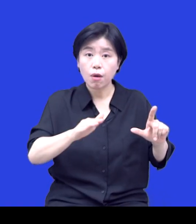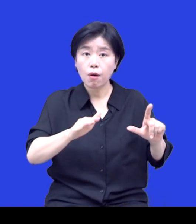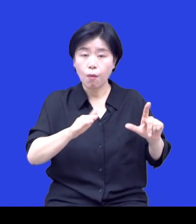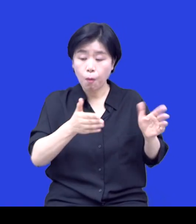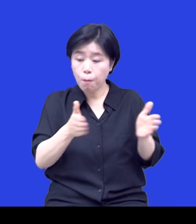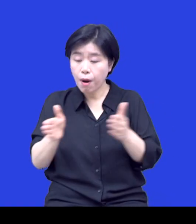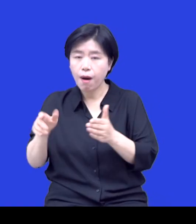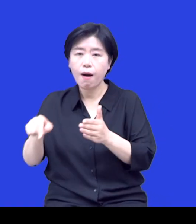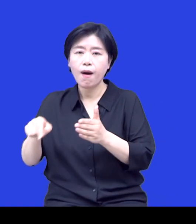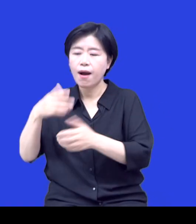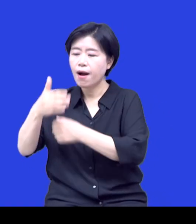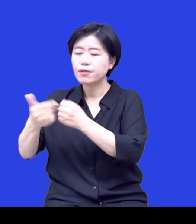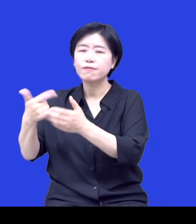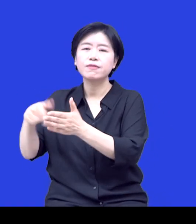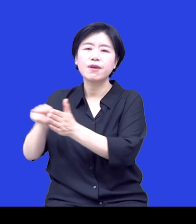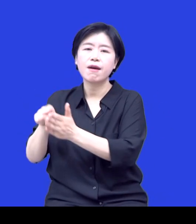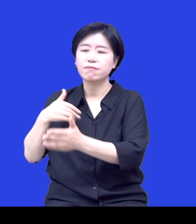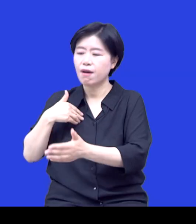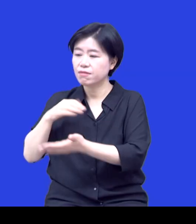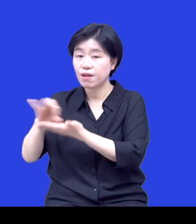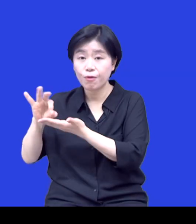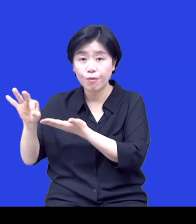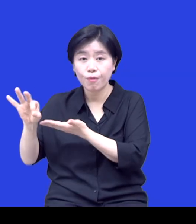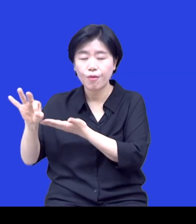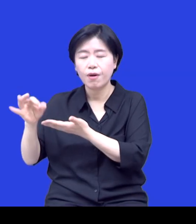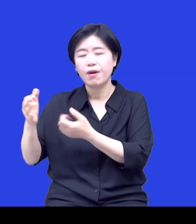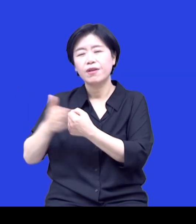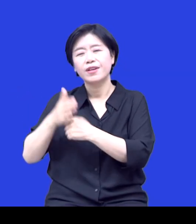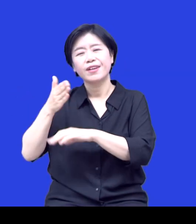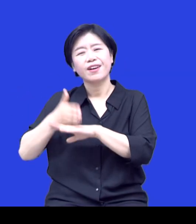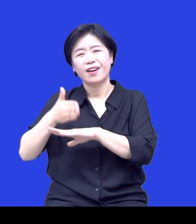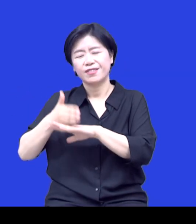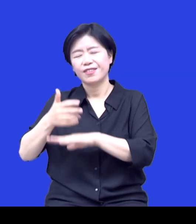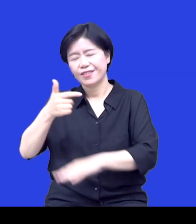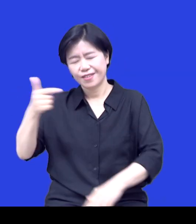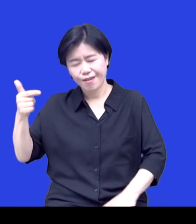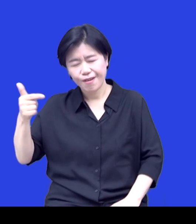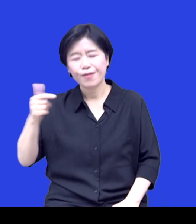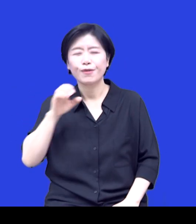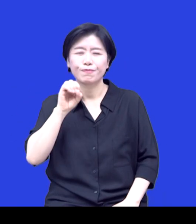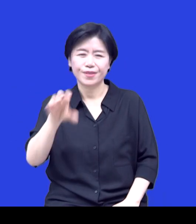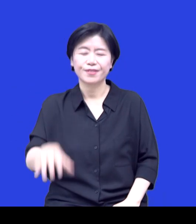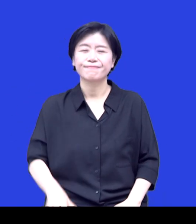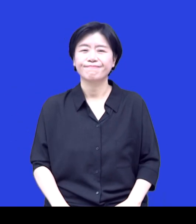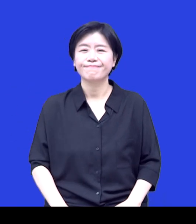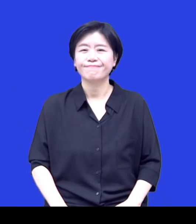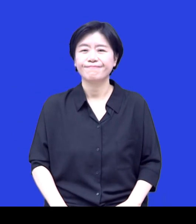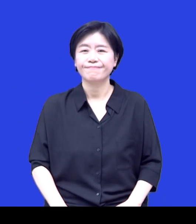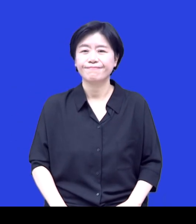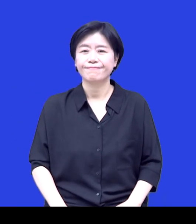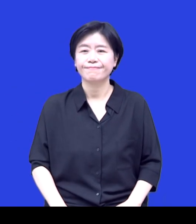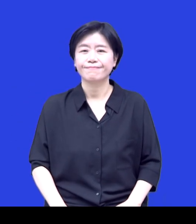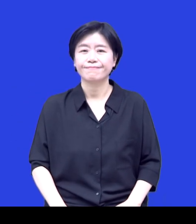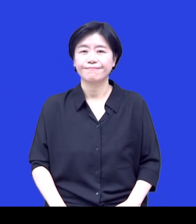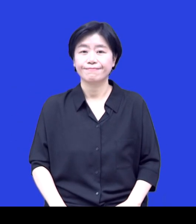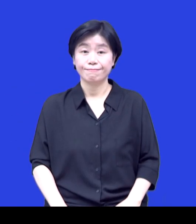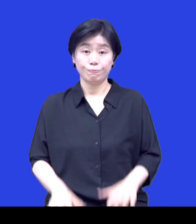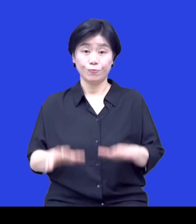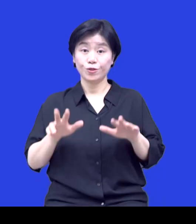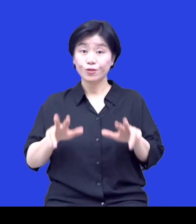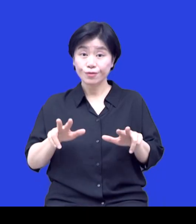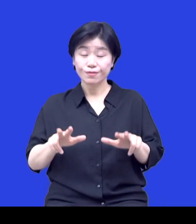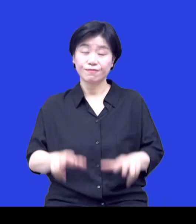하고 그런 축복의 통로로 써주시는 게 정말 뭐 감사할 뿐이죠. 저는 그래서 지금은